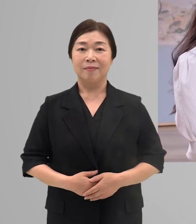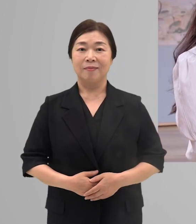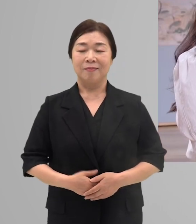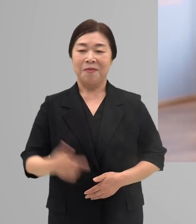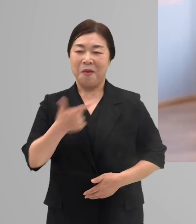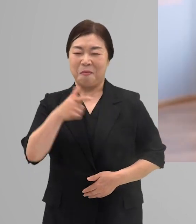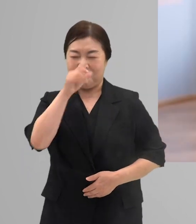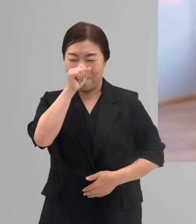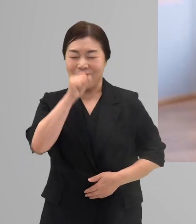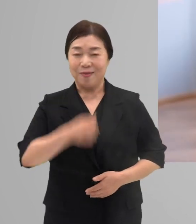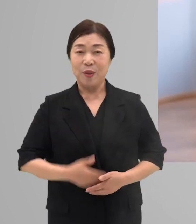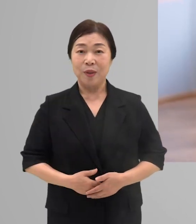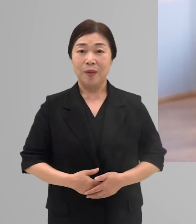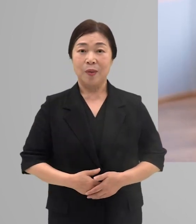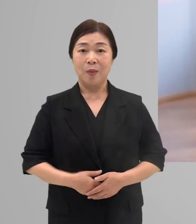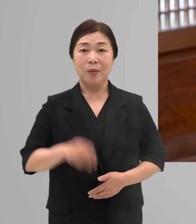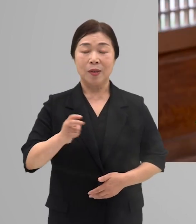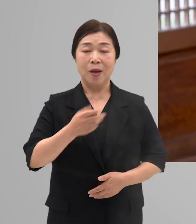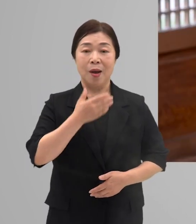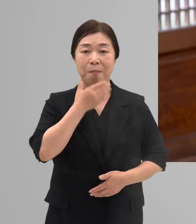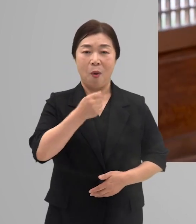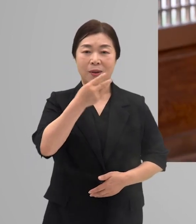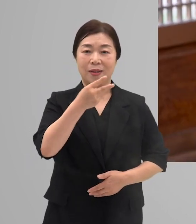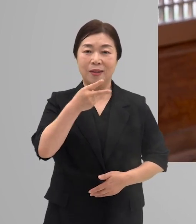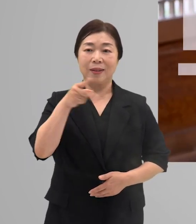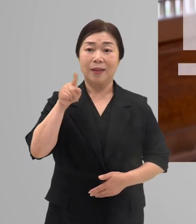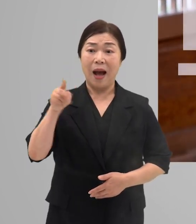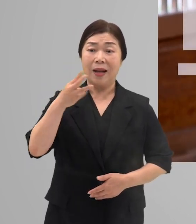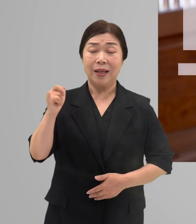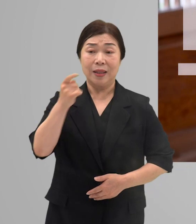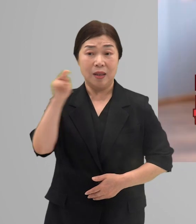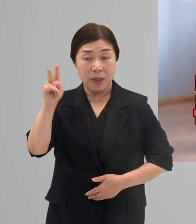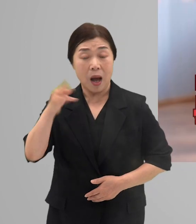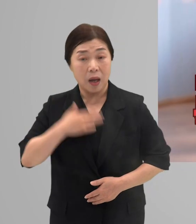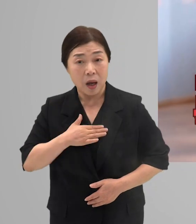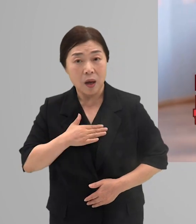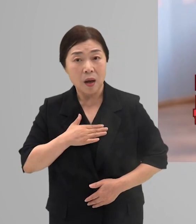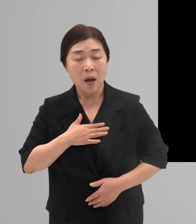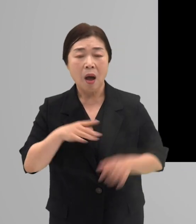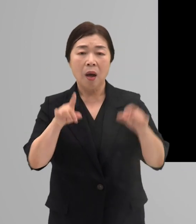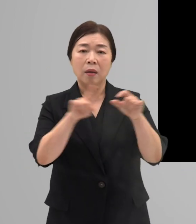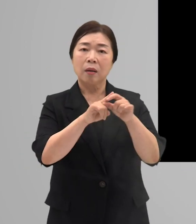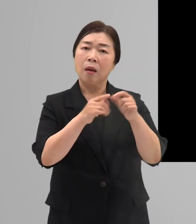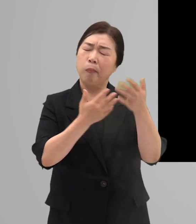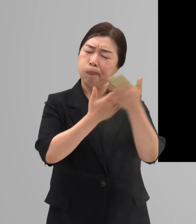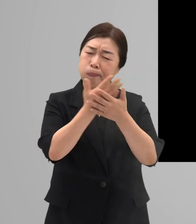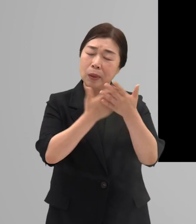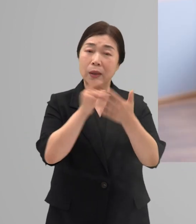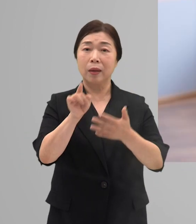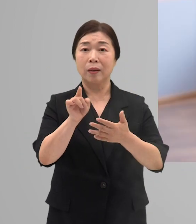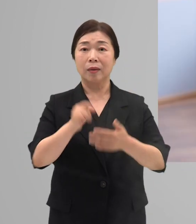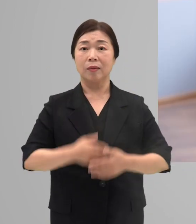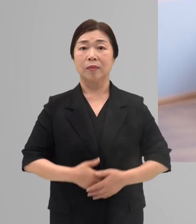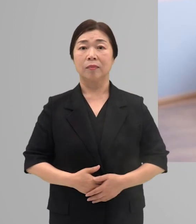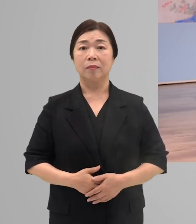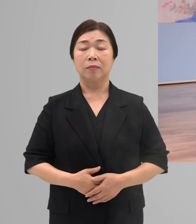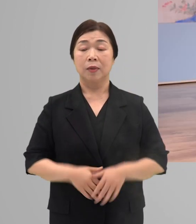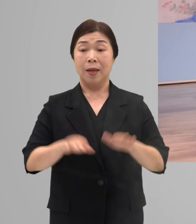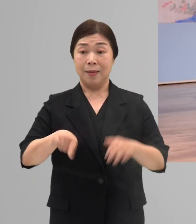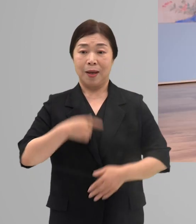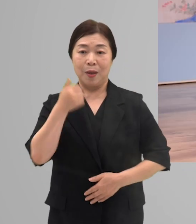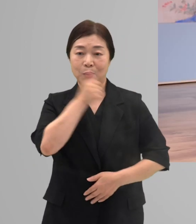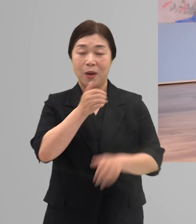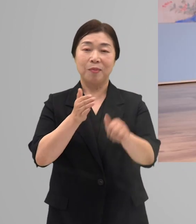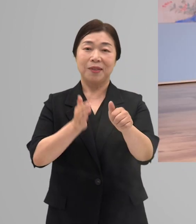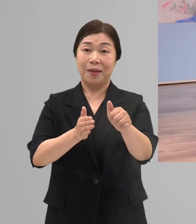네, 좋아요. 네. 복다리 TV는 알고 계세요? 보따리예요? 보따리? 복다리요. 저희 오른쪽 분부터